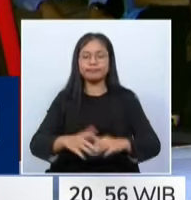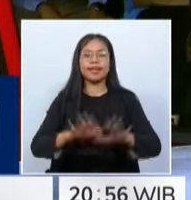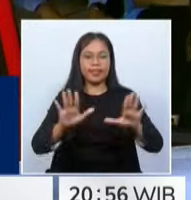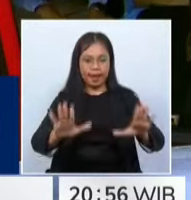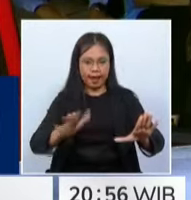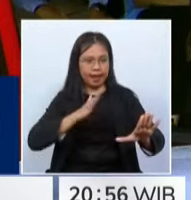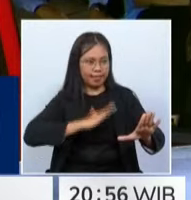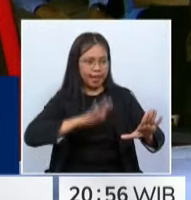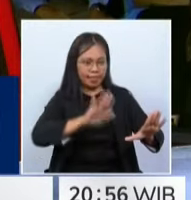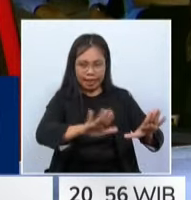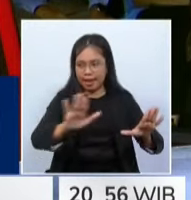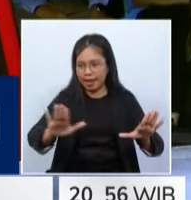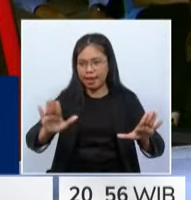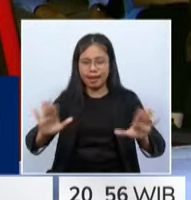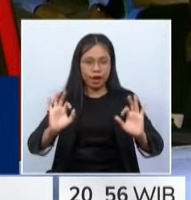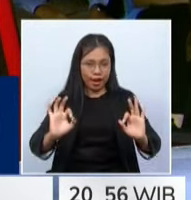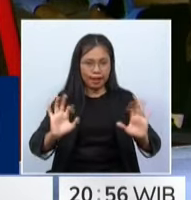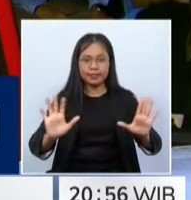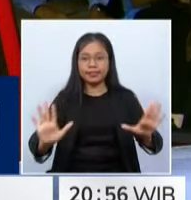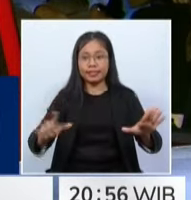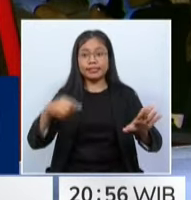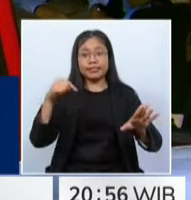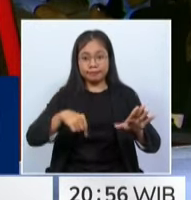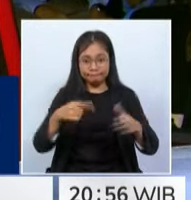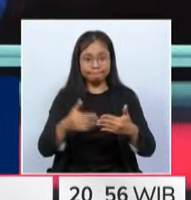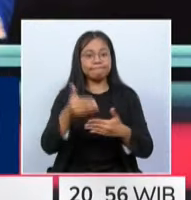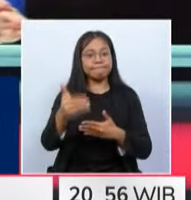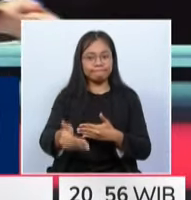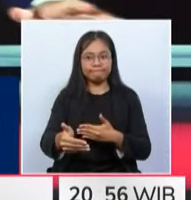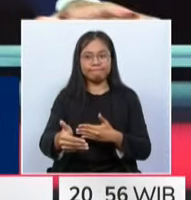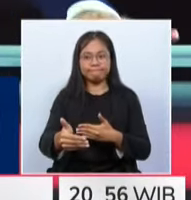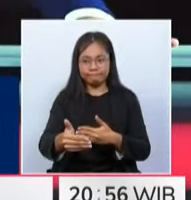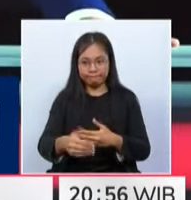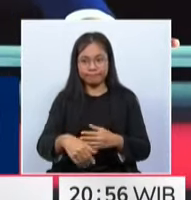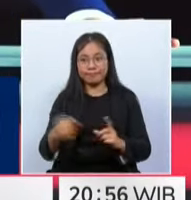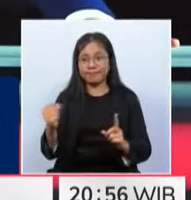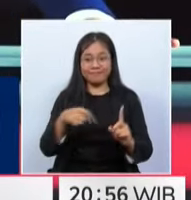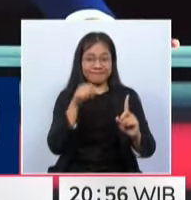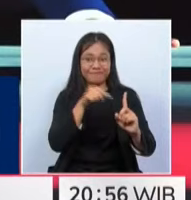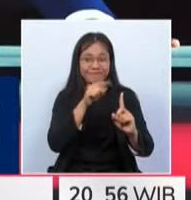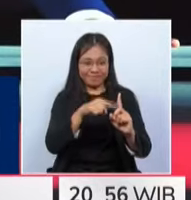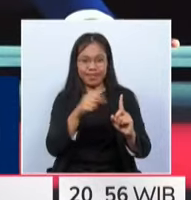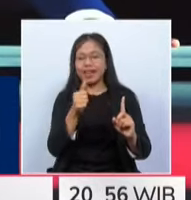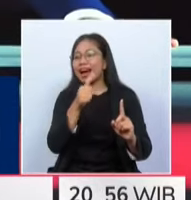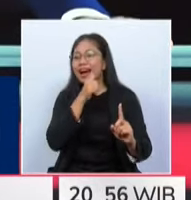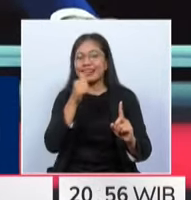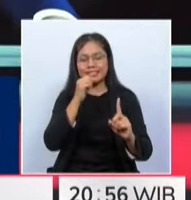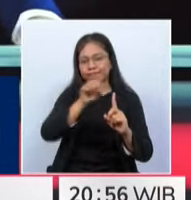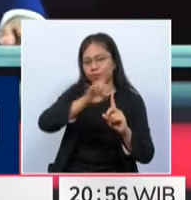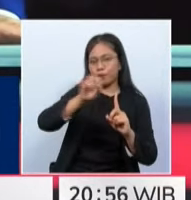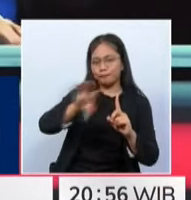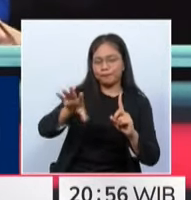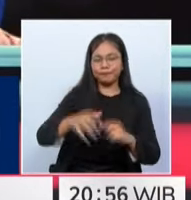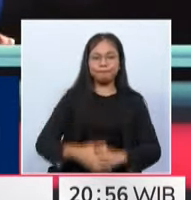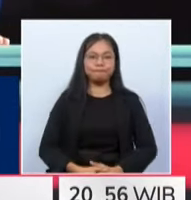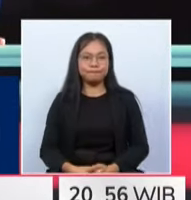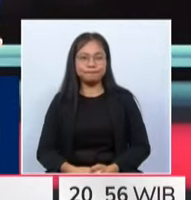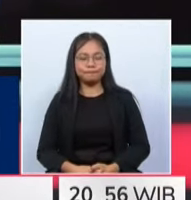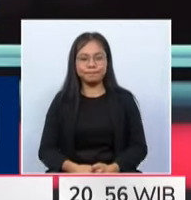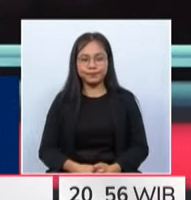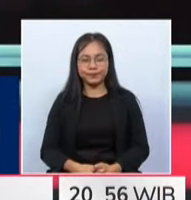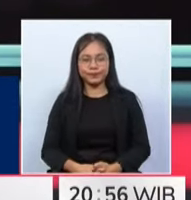dulu baik kita lanjutkan kepada bapakis beda menanggapi jawaban dan pernyataan dari capres nomor urut Bapak